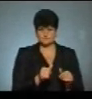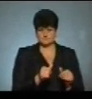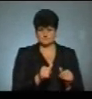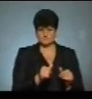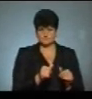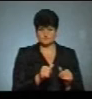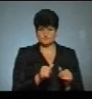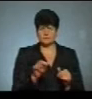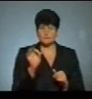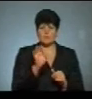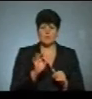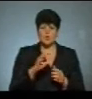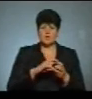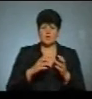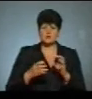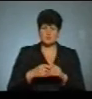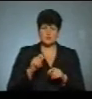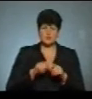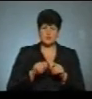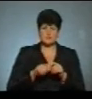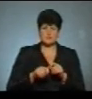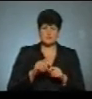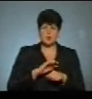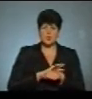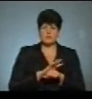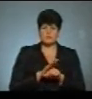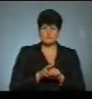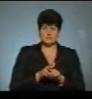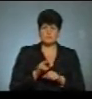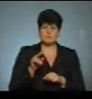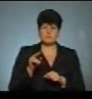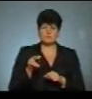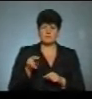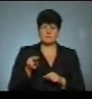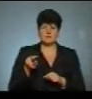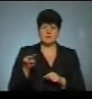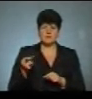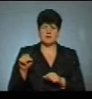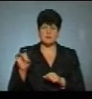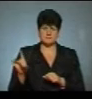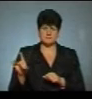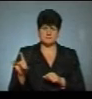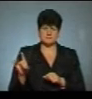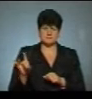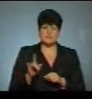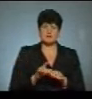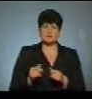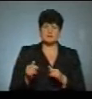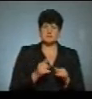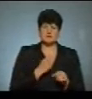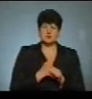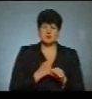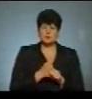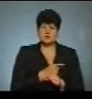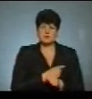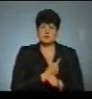відвідувачів місці про результати обстеження на COVID-19 методом ПЛР, забезпечення роботи